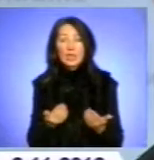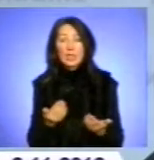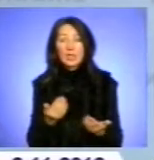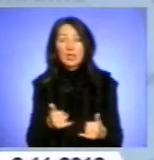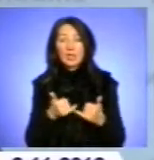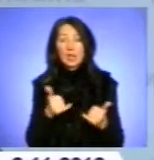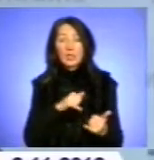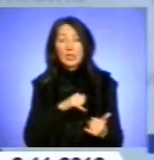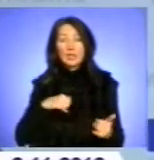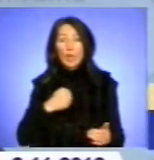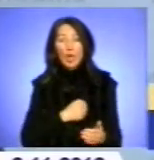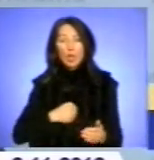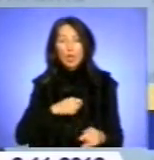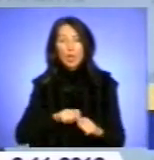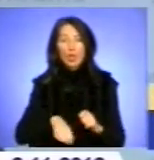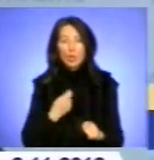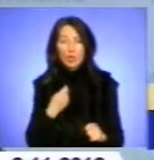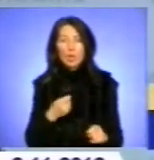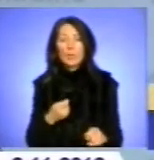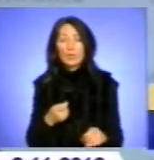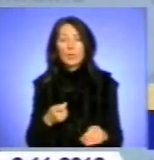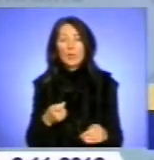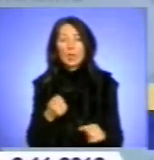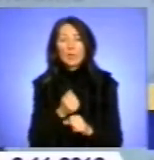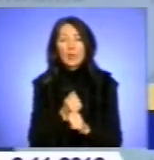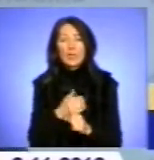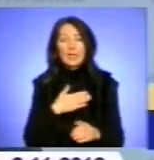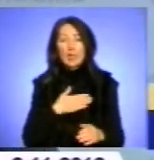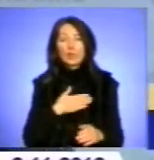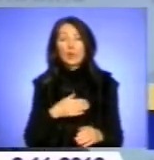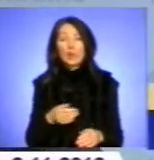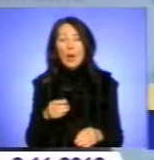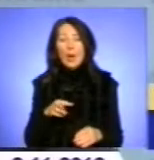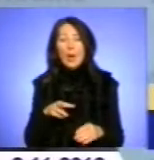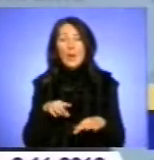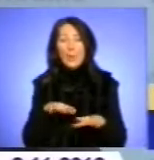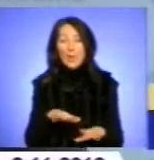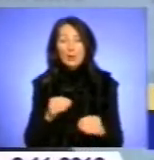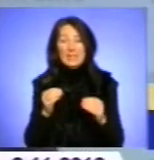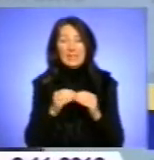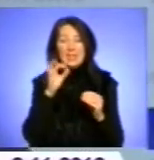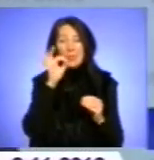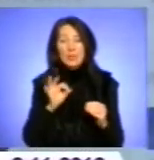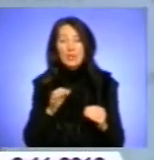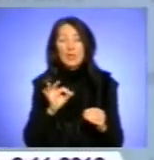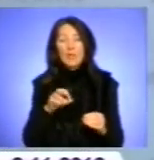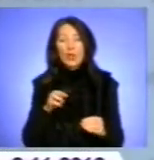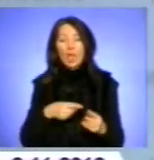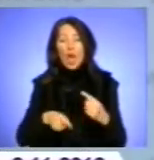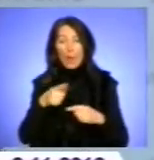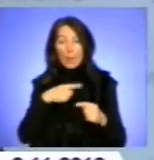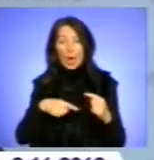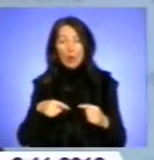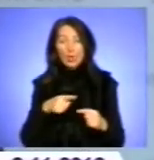Якщо для самих злісних нарушителів приміняють нашу крайнюю меру 10% от оборота за прошлый год,